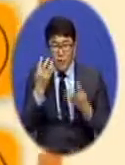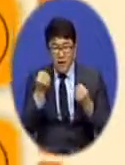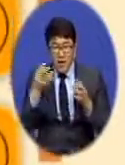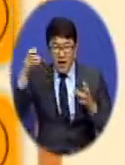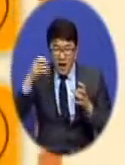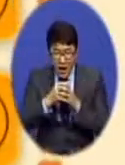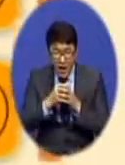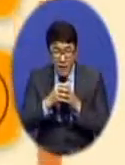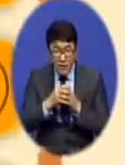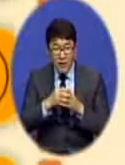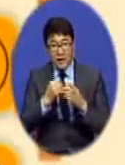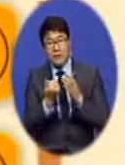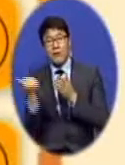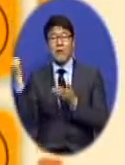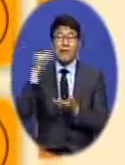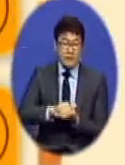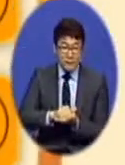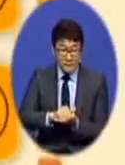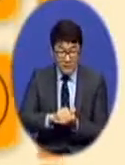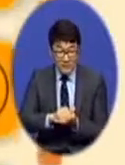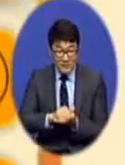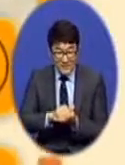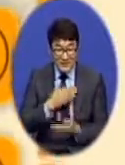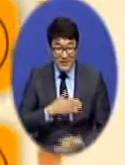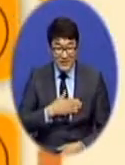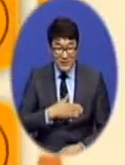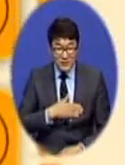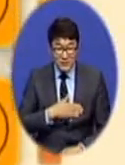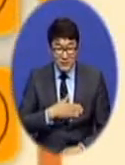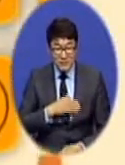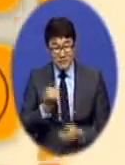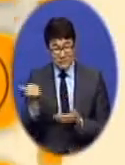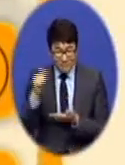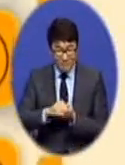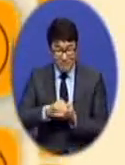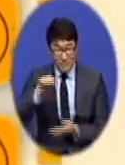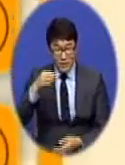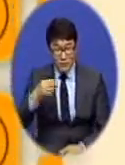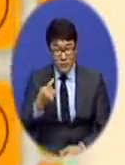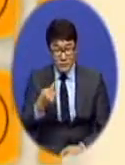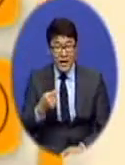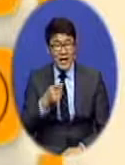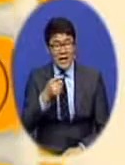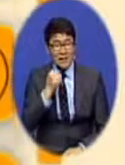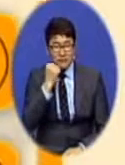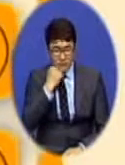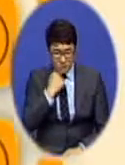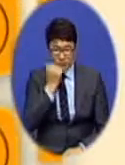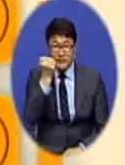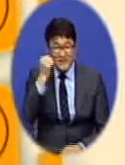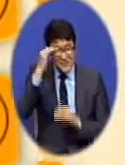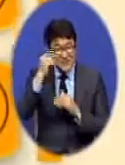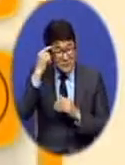도야? 몇 도? 졸도. 졸도. 네. 정답은 졸도. 야, 졸도군요, 네. 졸도. 또 너무 어이없으실 수 있는데 네. 사실은